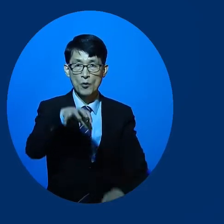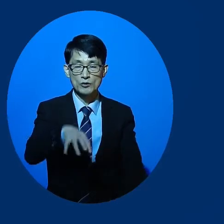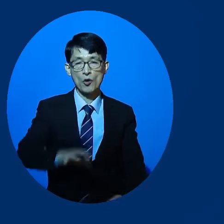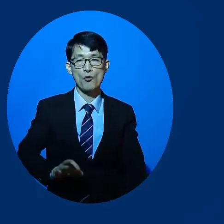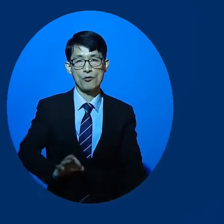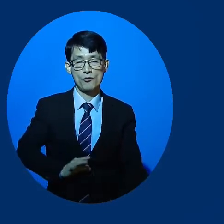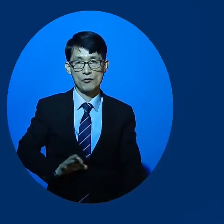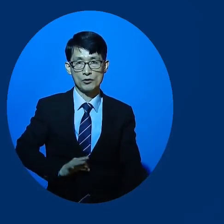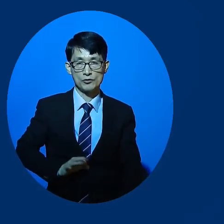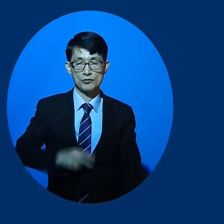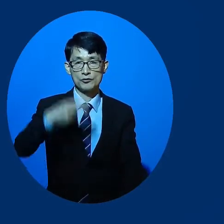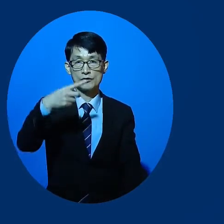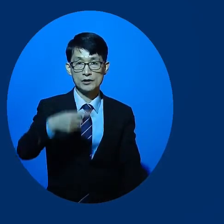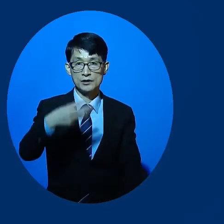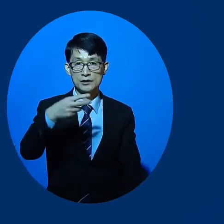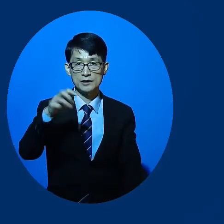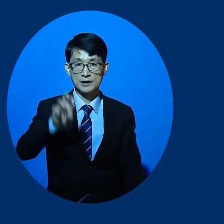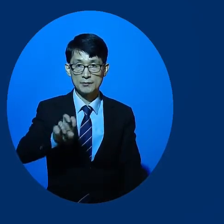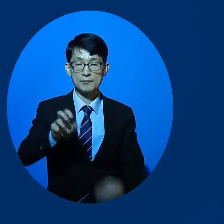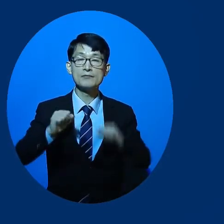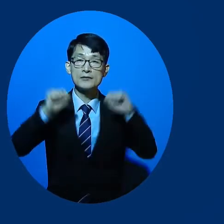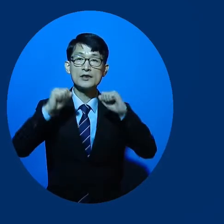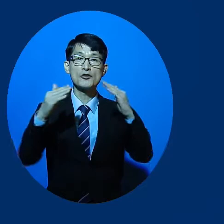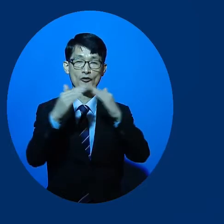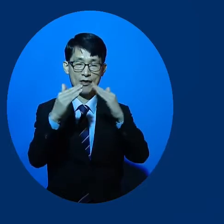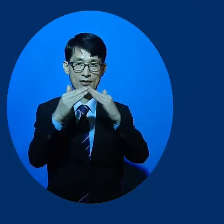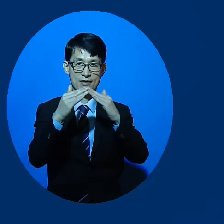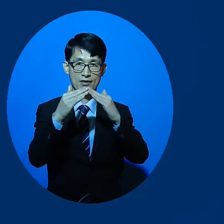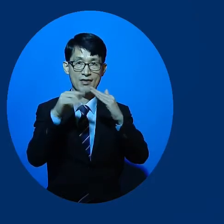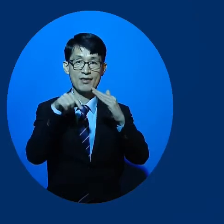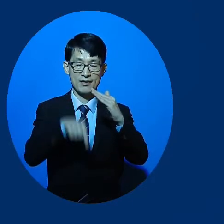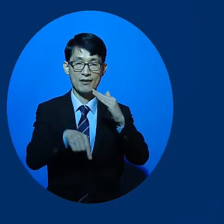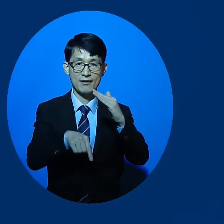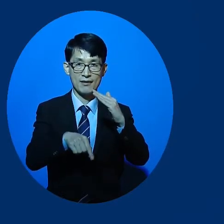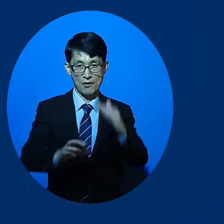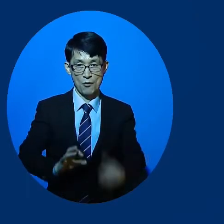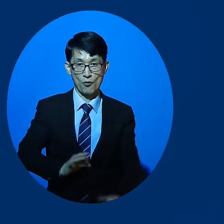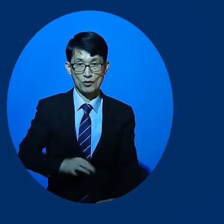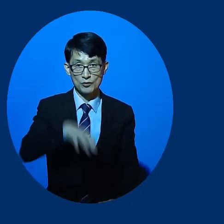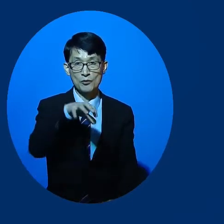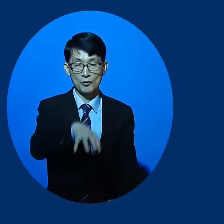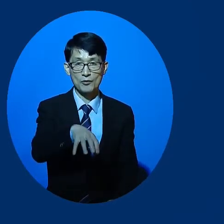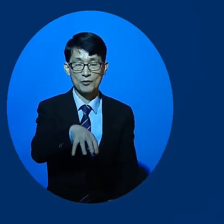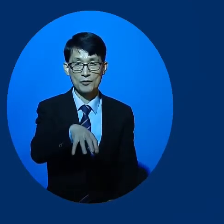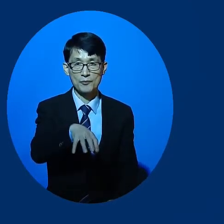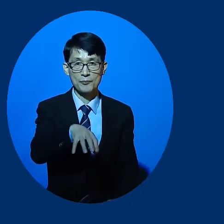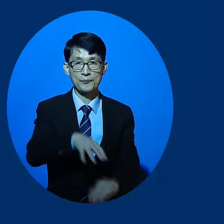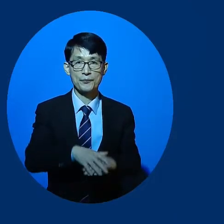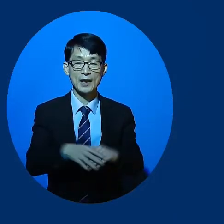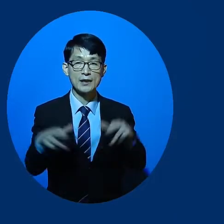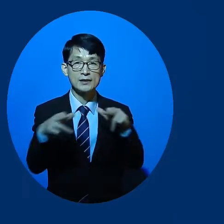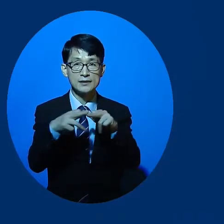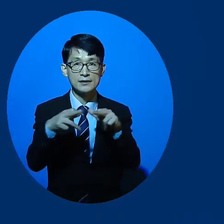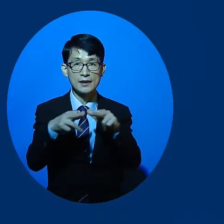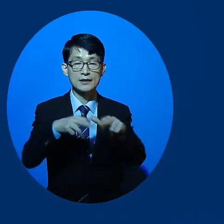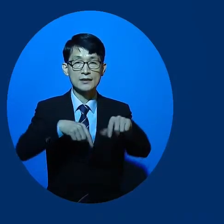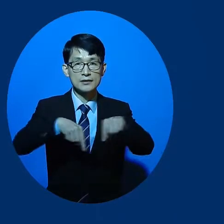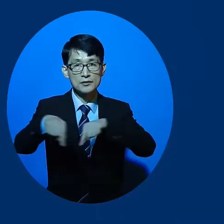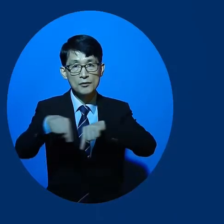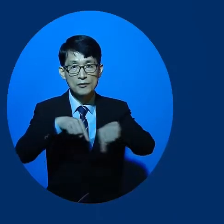원주의 드림체육관이라고 할 수가 있겠습니다. 그래서 이 원주 지자체는 아마 장애인